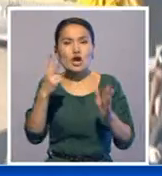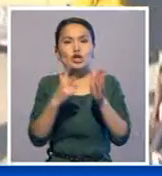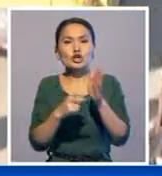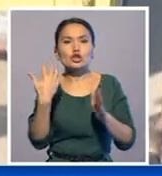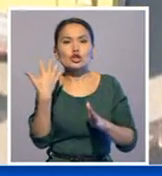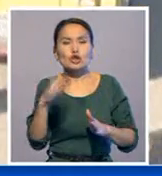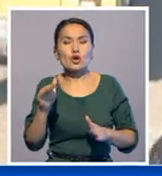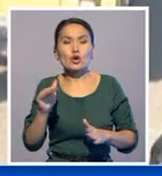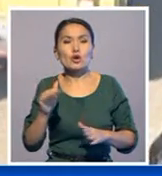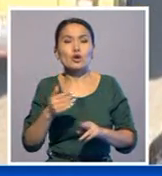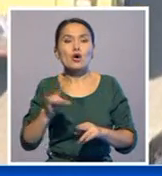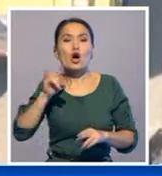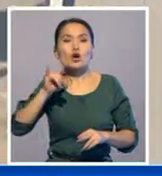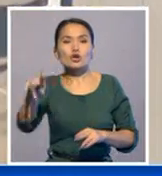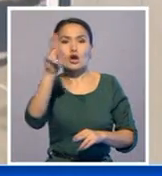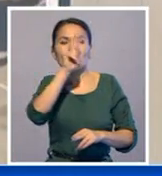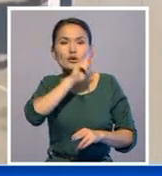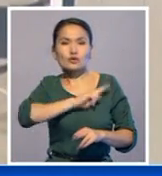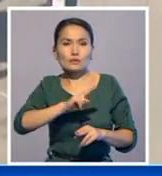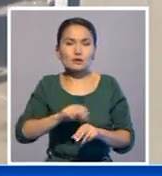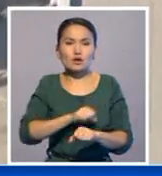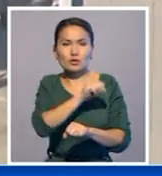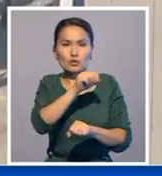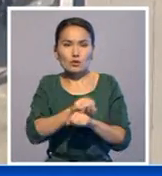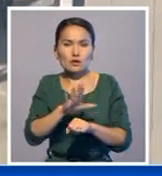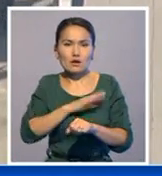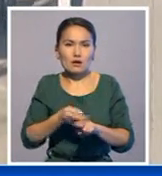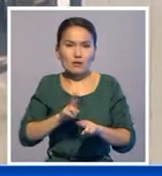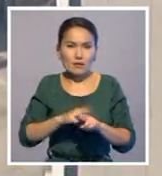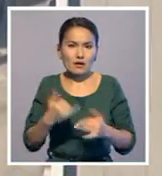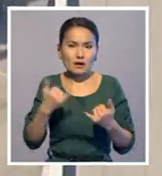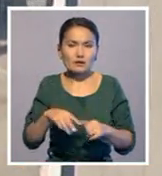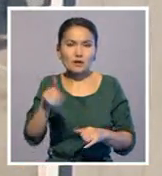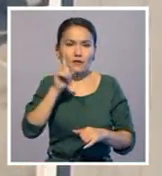750 ұшақ рейсі кейінге қалдырылды. Қазір терминалдар жұмысы біртіндеп қалпына келе бастады.